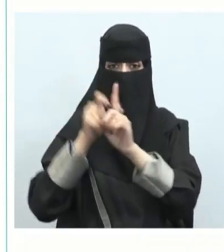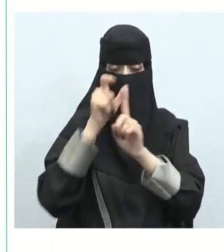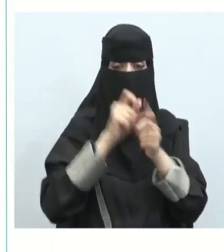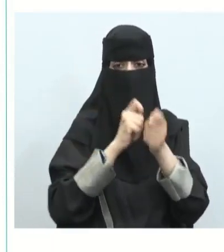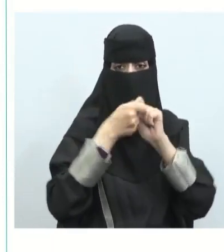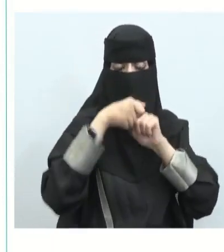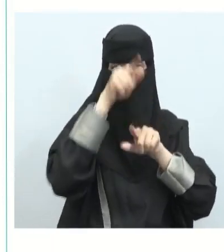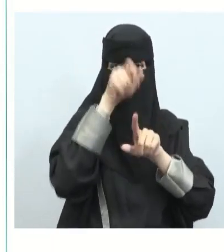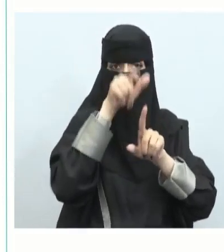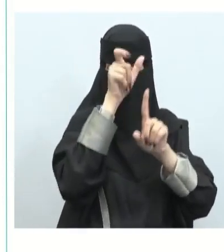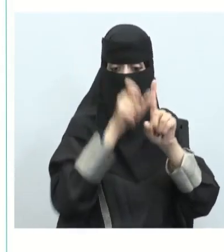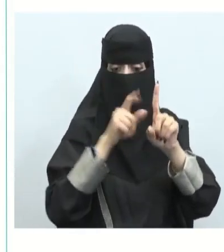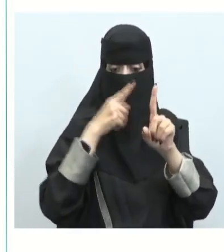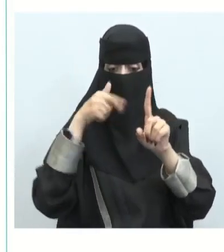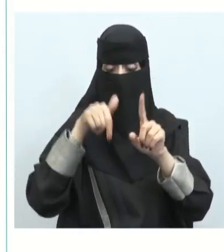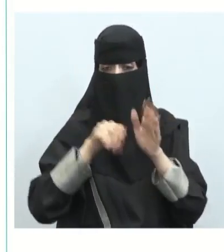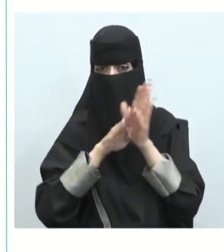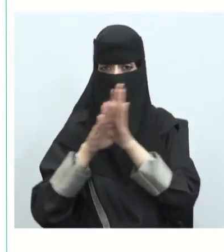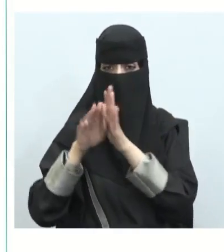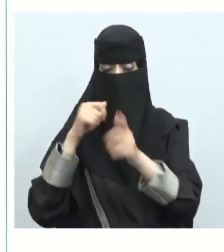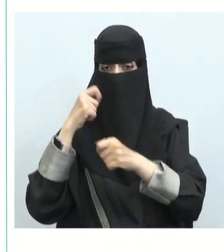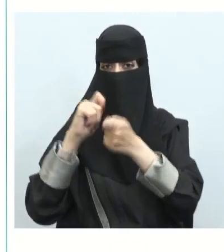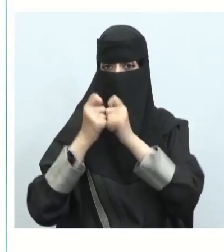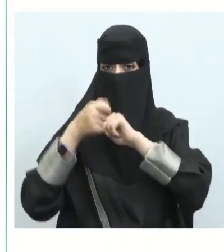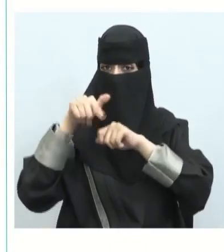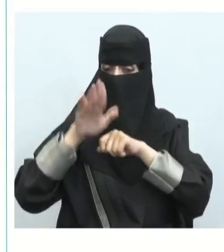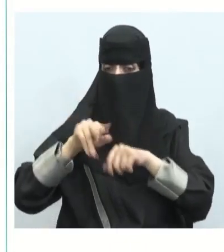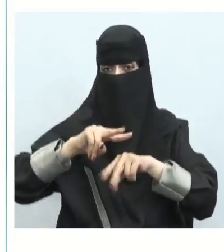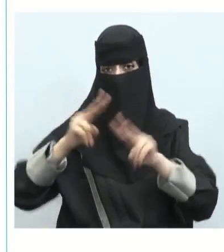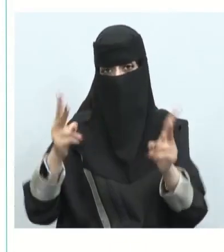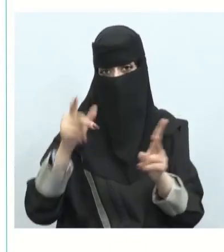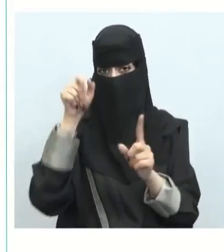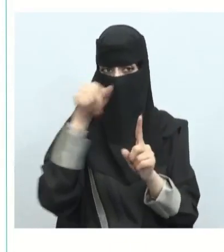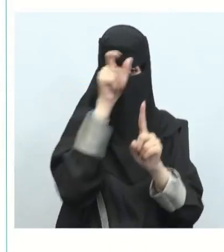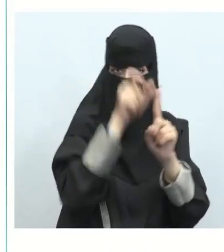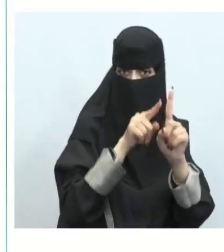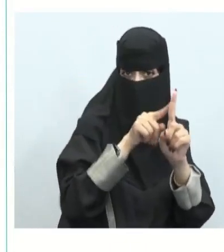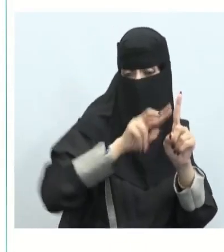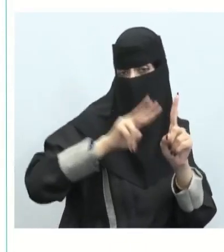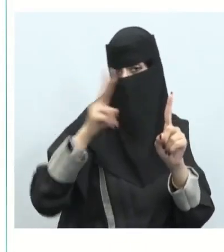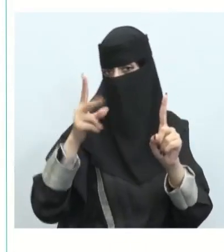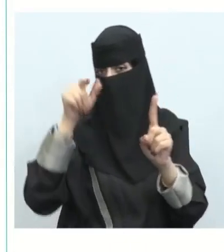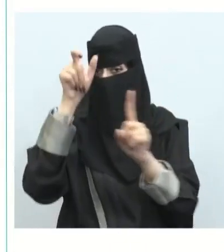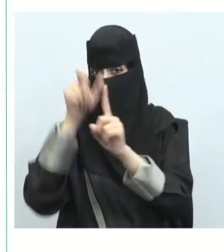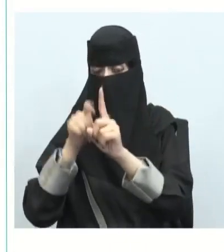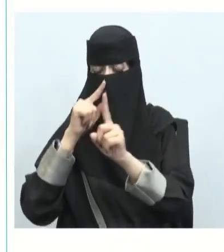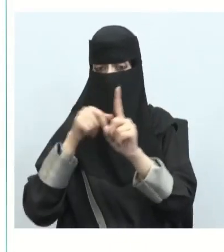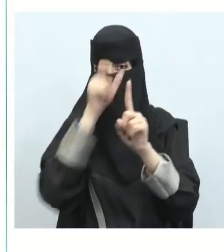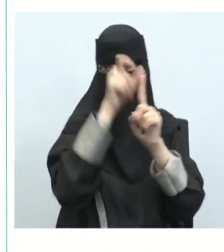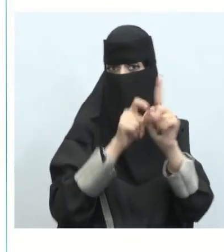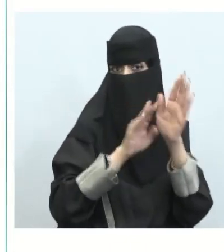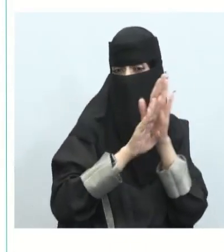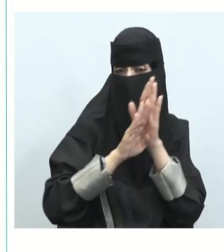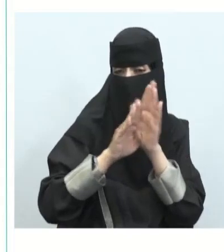لديه مقاومه للتغيير وهذه المقاومه تختلف من شخص لاخر هنالك بعض الاشخاص لديه مقاومه عاليه وبعض الاشخاص